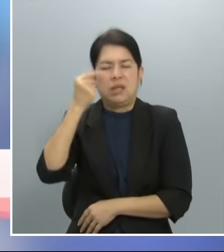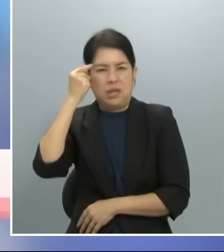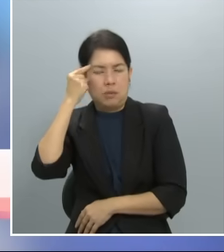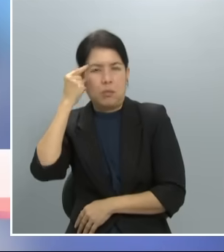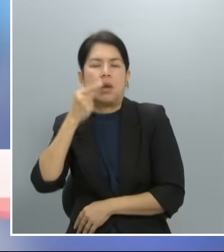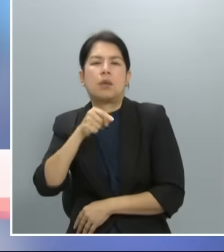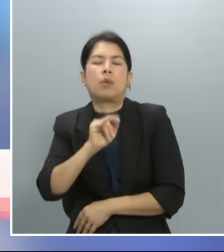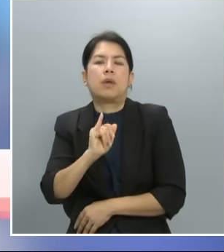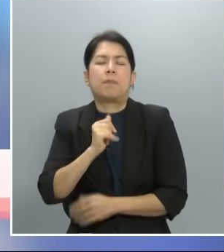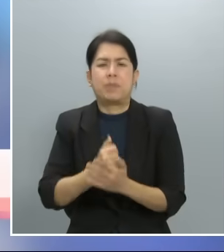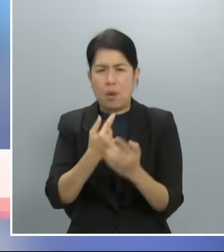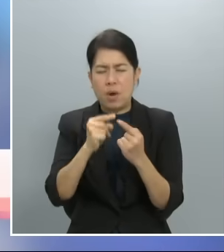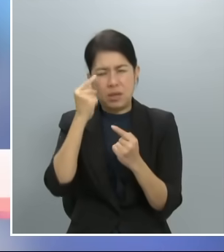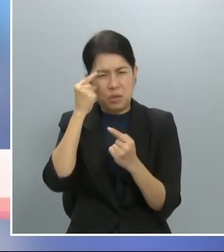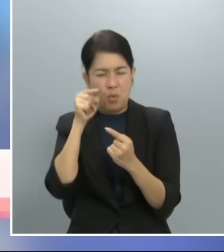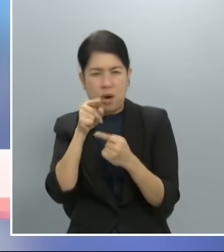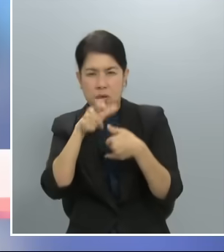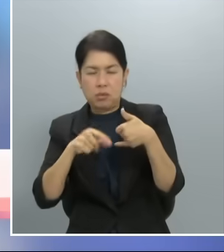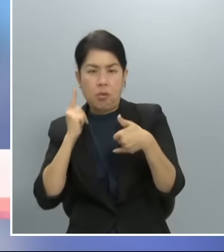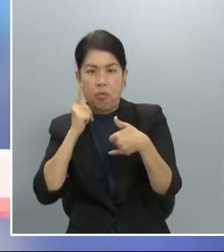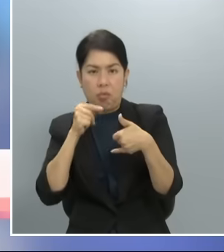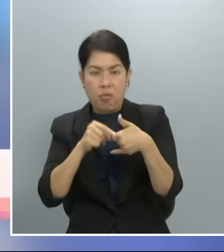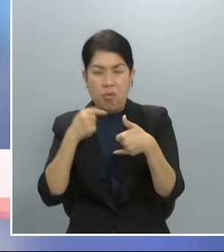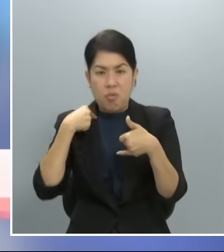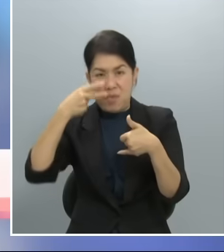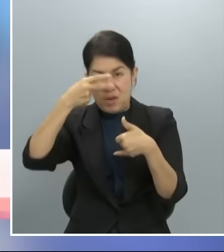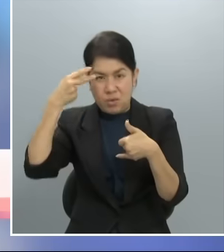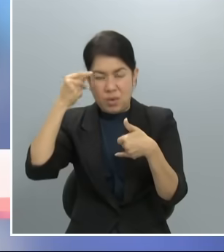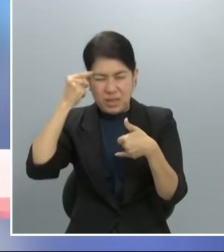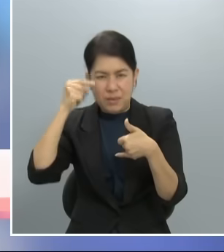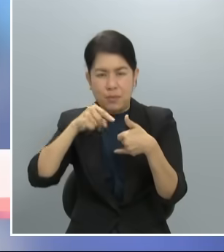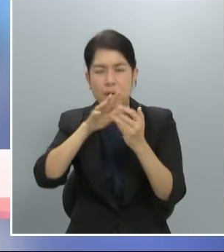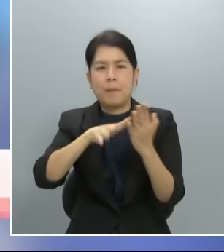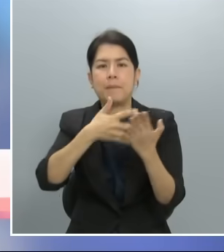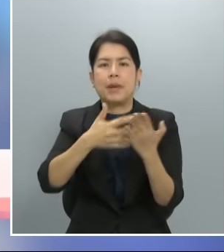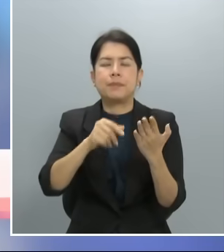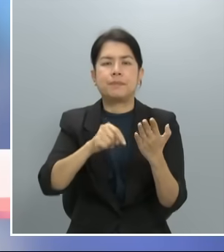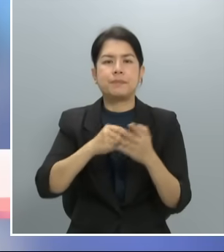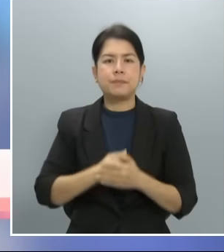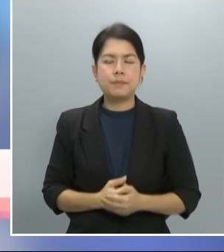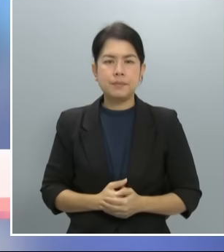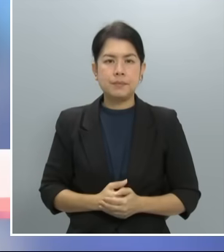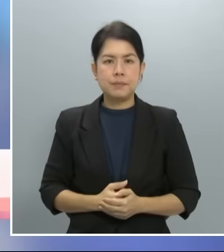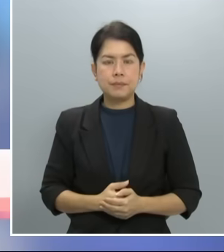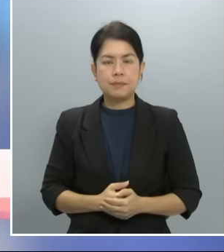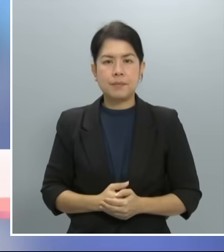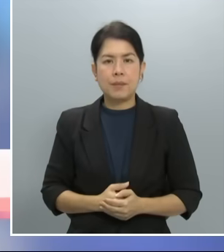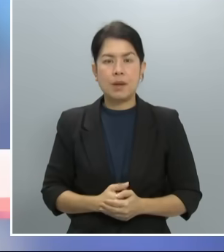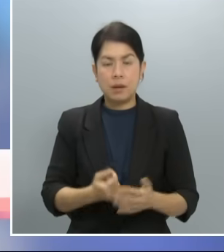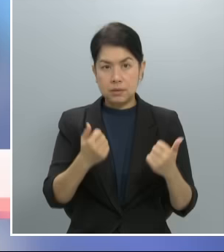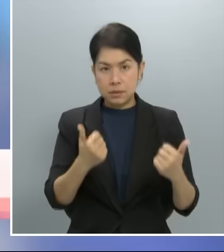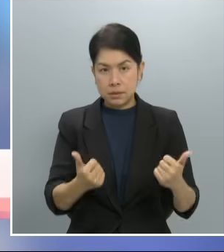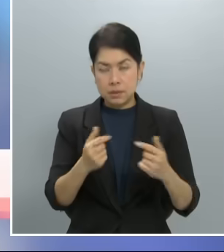เขาเชื่อว่าน่าจะฆ่าเด็กแล้วก็ทิ้งในหลุมนี้แหละฮะท่านผู้ชมครับนี่ฮะคือตอนนี้เนี่ย